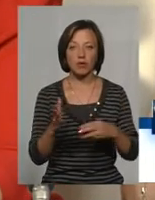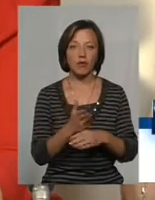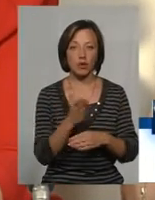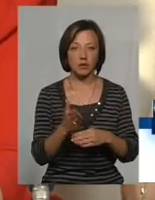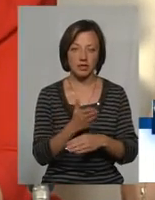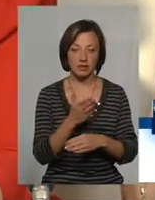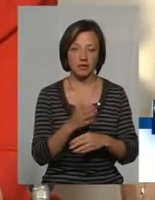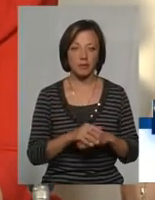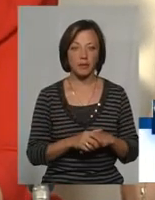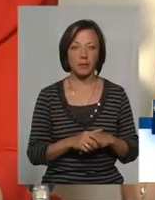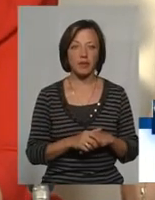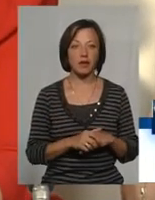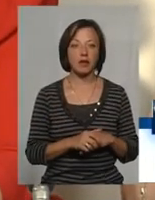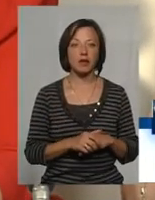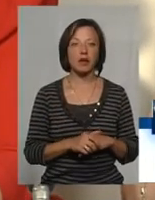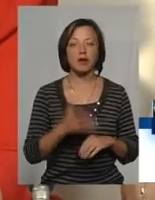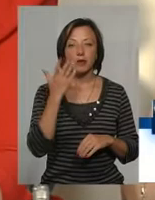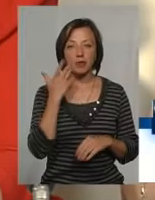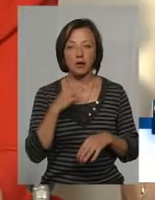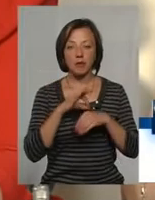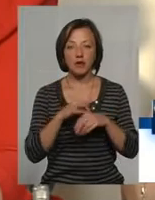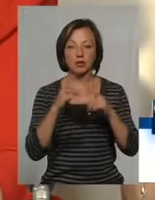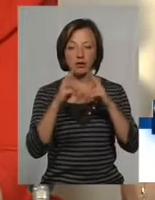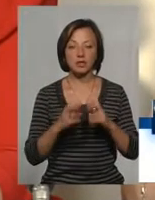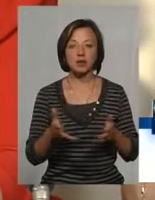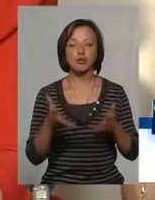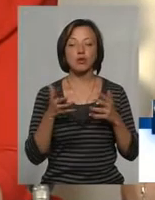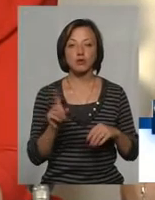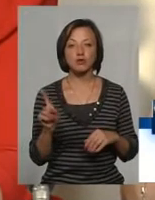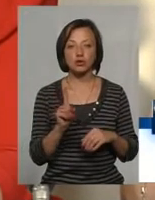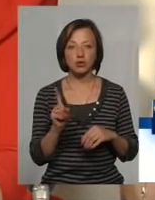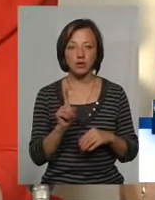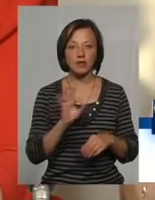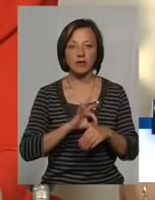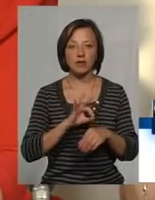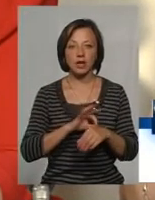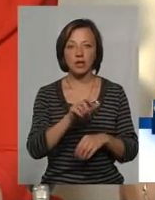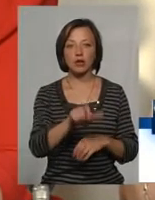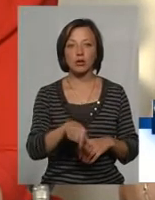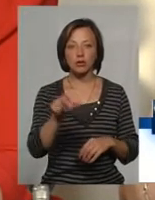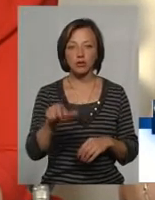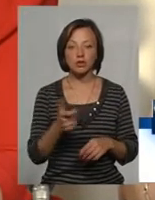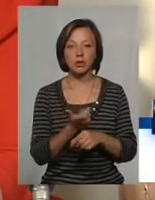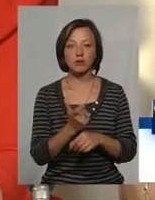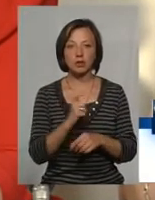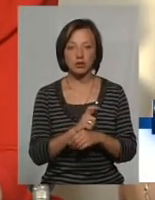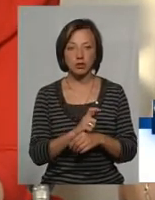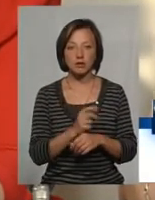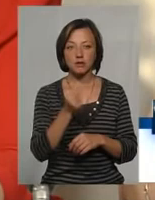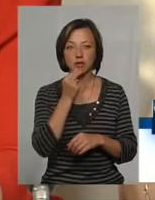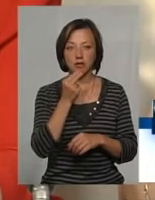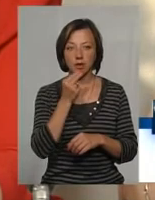виробництва. Тобто при проведенні розслідувань з'ясовано, що захворілі люди здебільшого